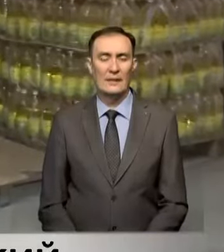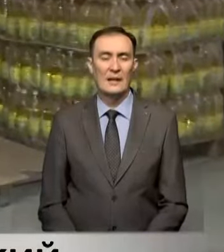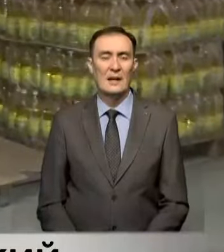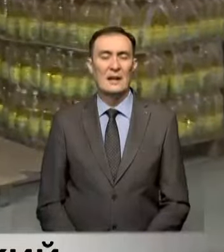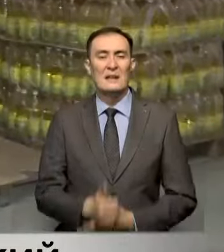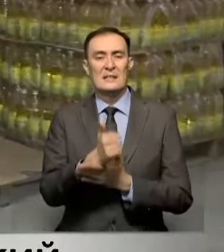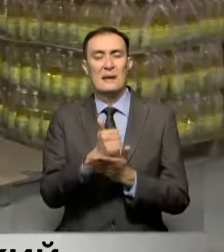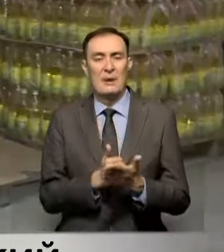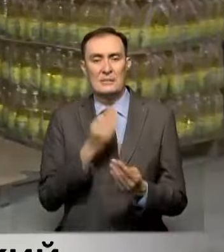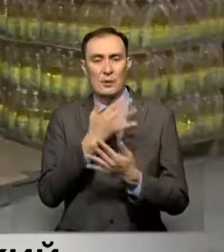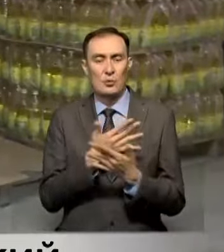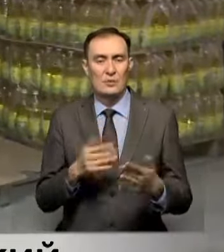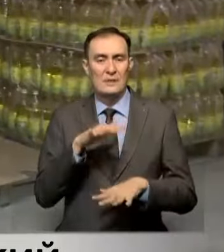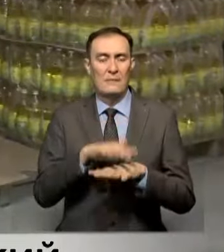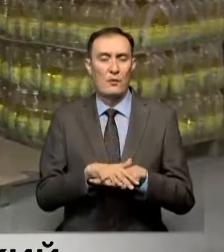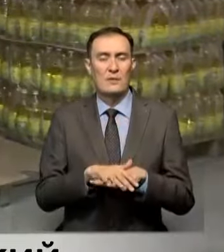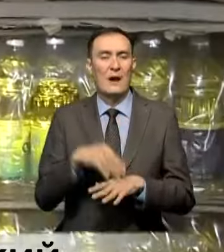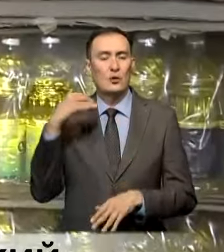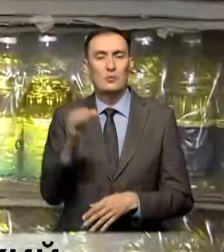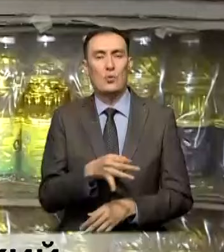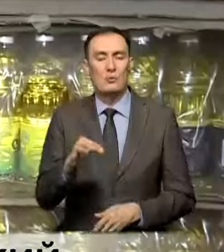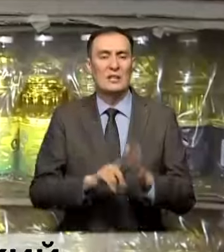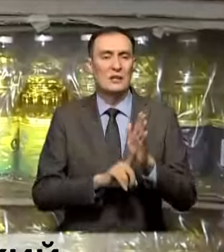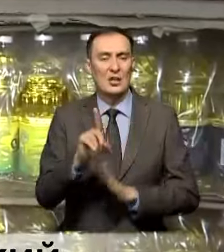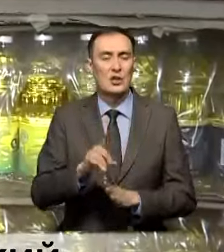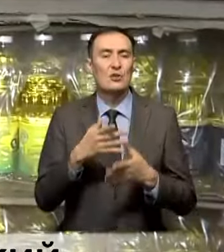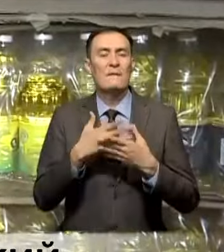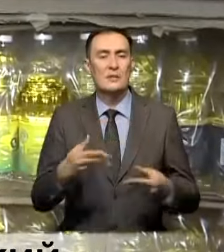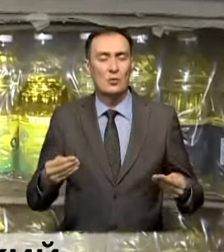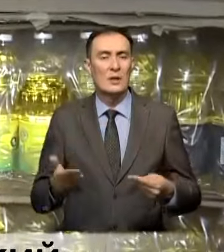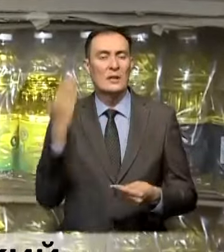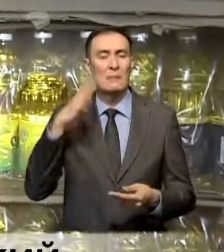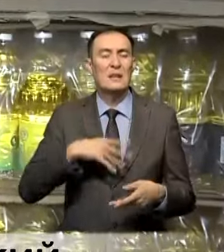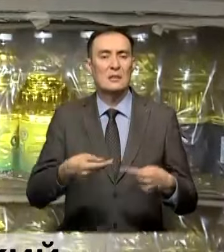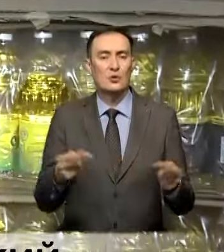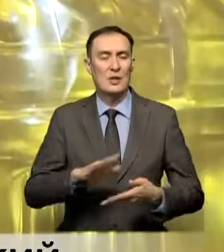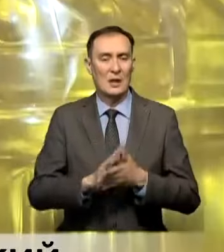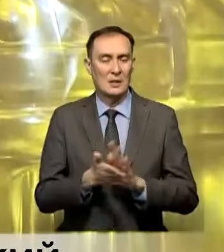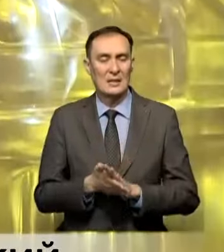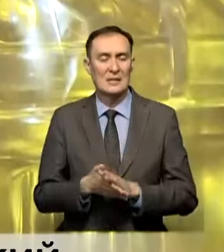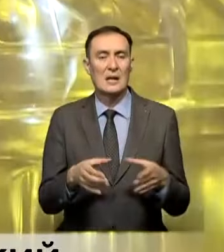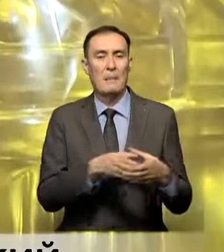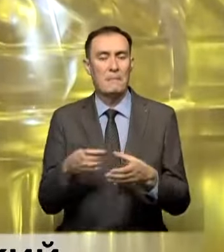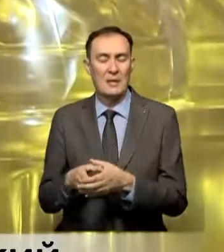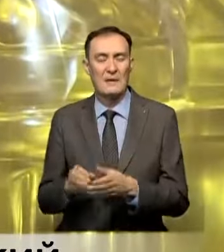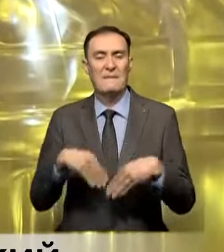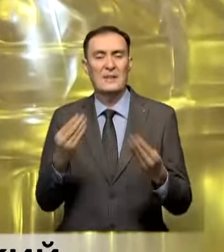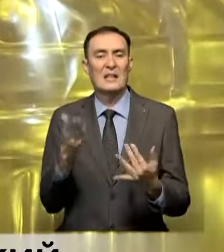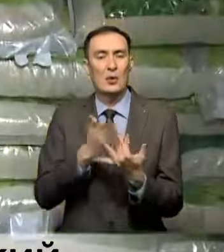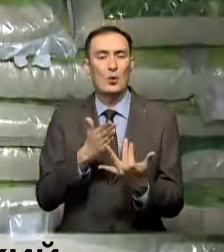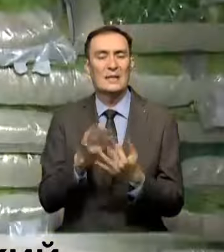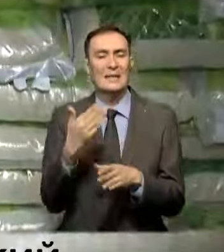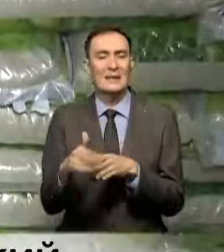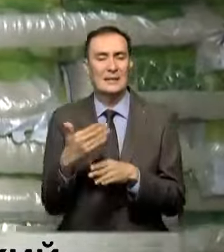Формировать запас продукции в стабилизационном фонде Актюбинской области начали еще весной. Тогда были заключены контракты с поставщиками и выданы льготные